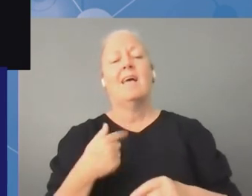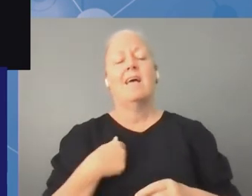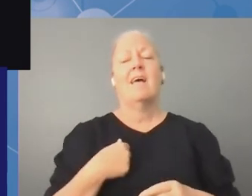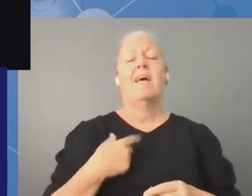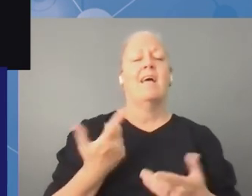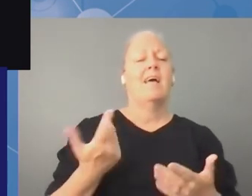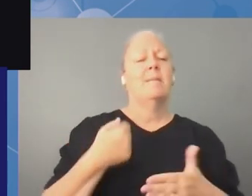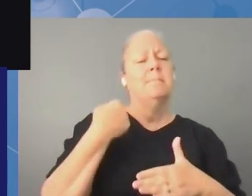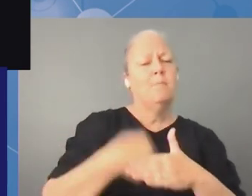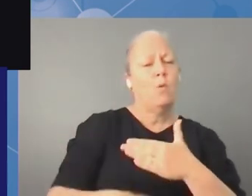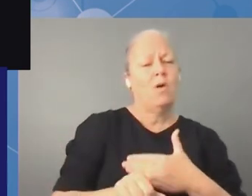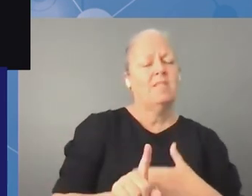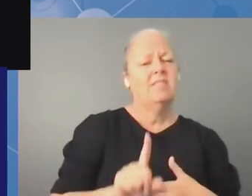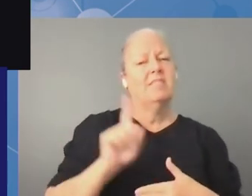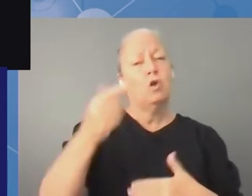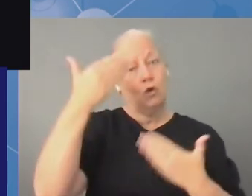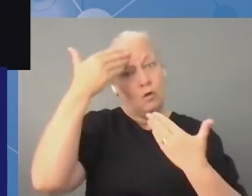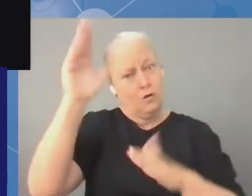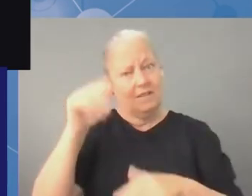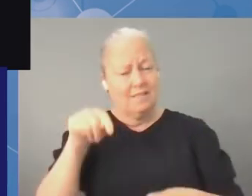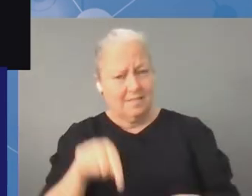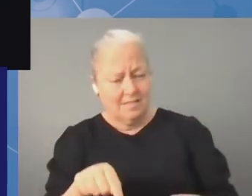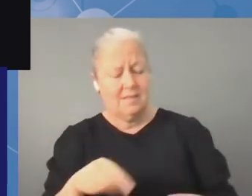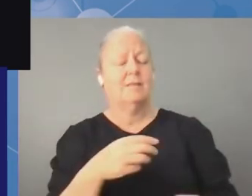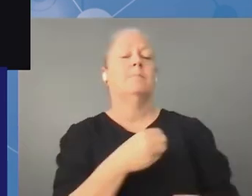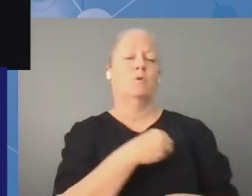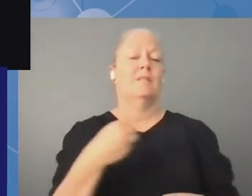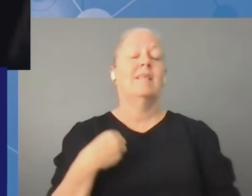المسائل المذكورة سابقا. أتحدث